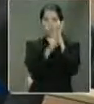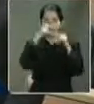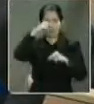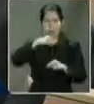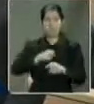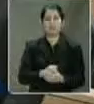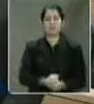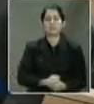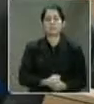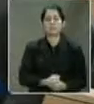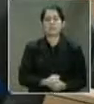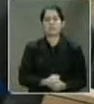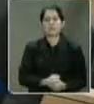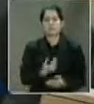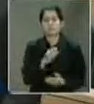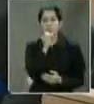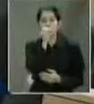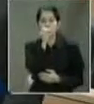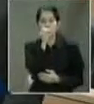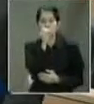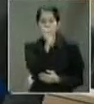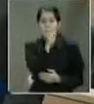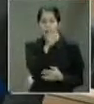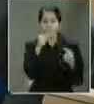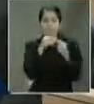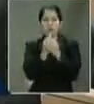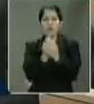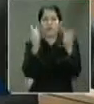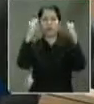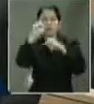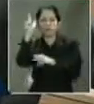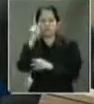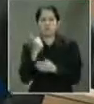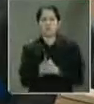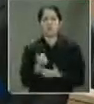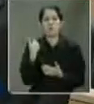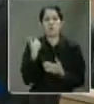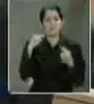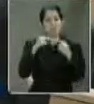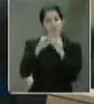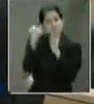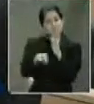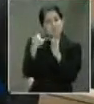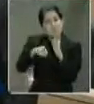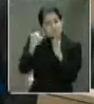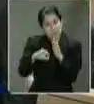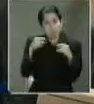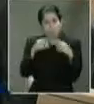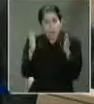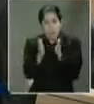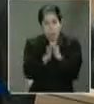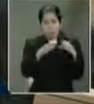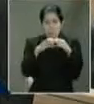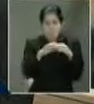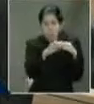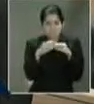ไปตั้งข้อหาไปขออนุมัติจับโอ้โหบอกว่า พันตำรวจโททักษิณร่วมชุมนุมตั้งแต่10